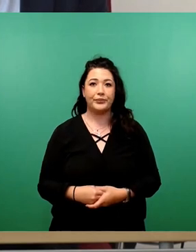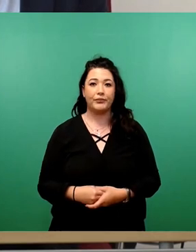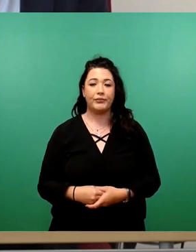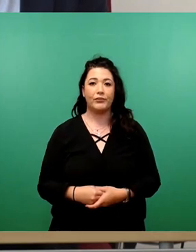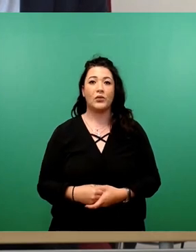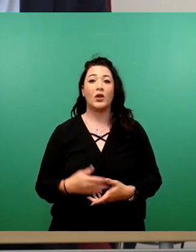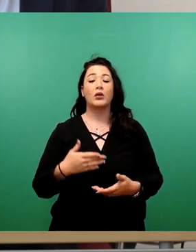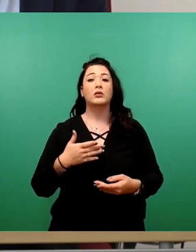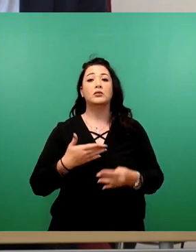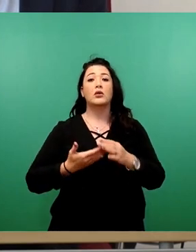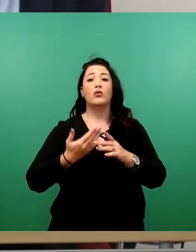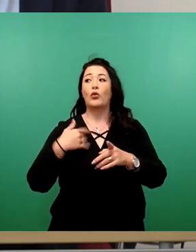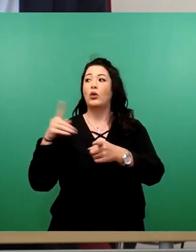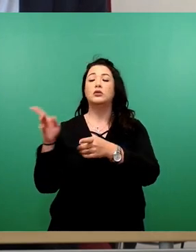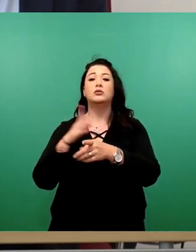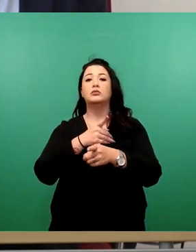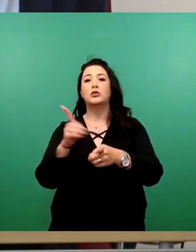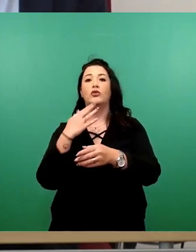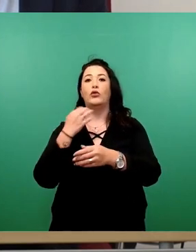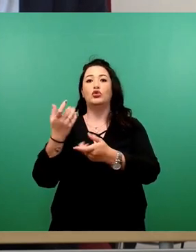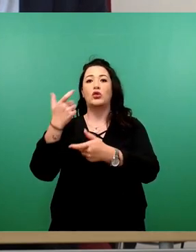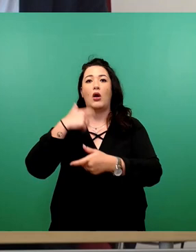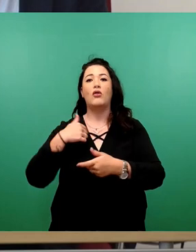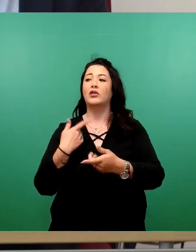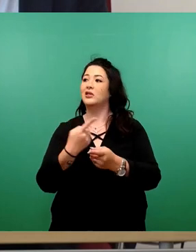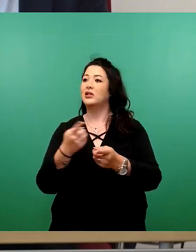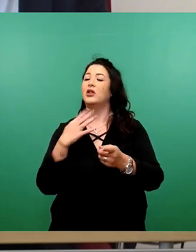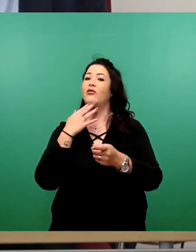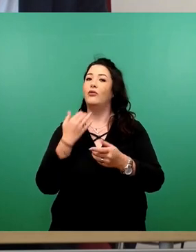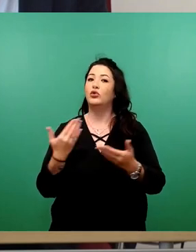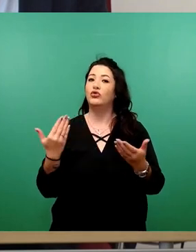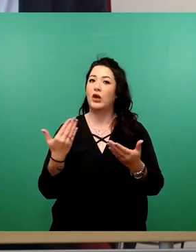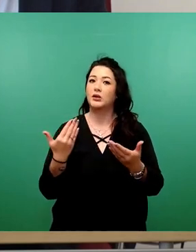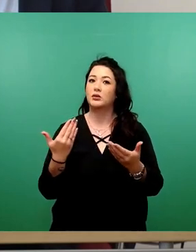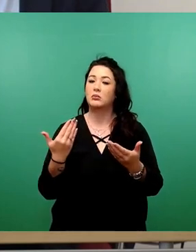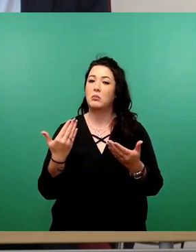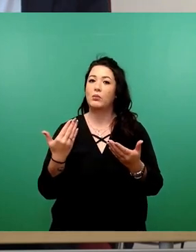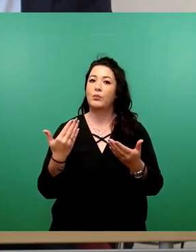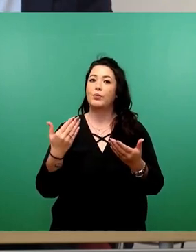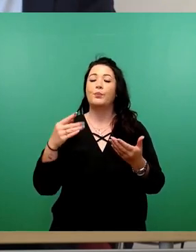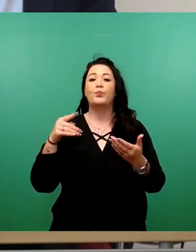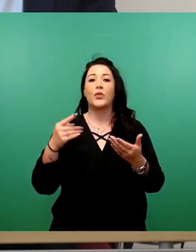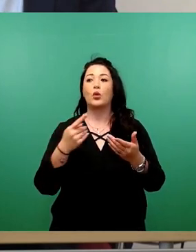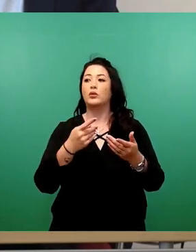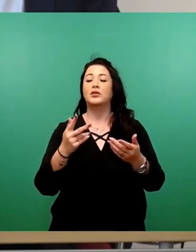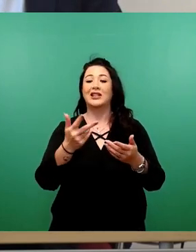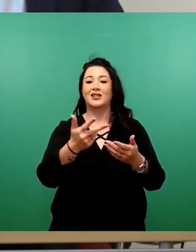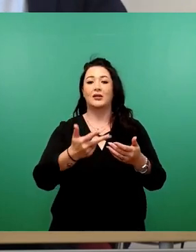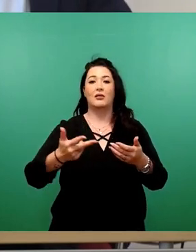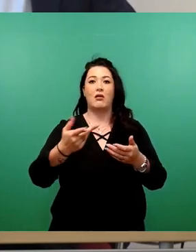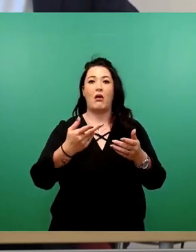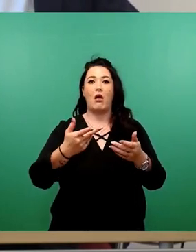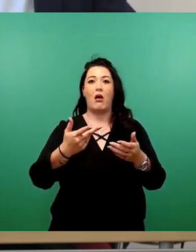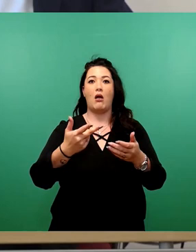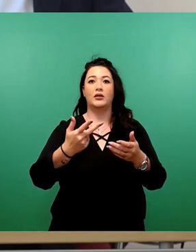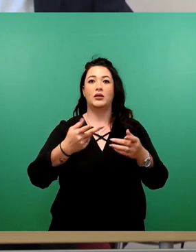getragen, dass man sagt, nein, wir wünschen uns auch unter den drei führenden Köpfen der